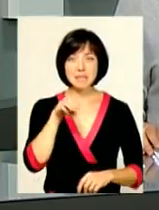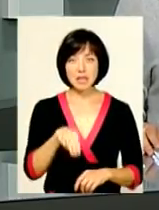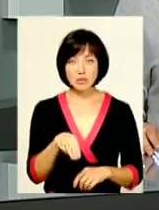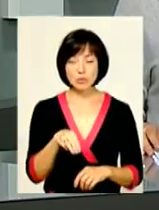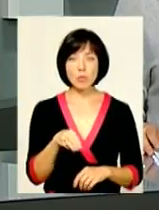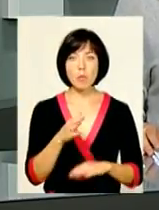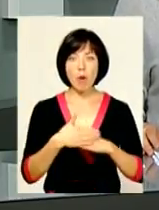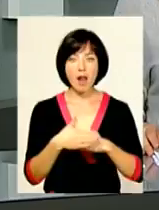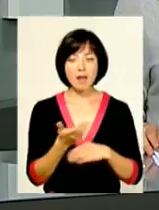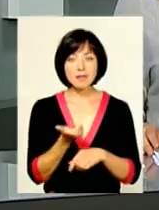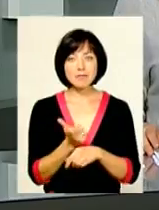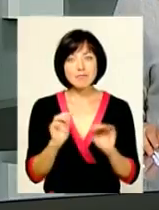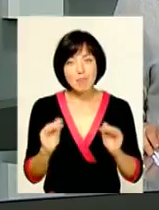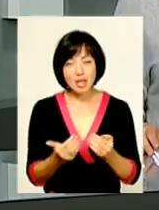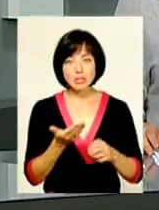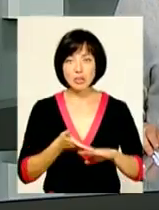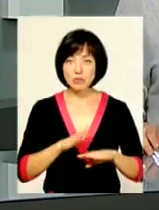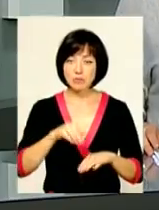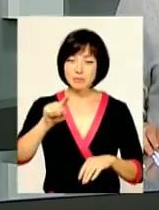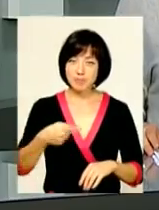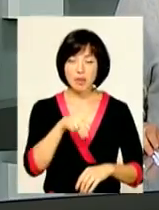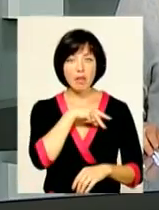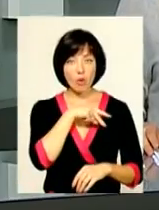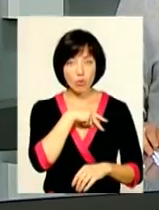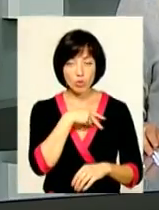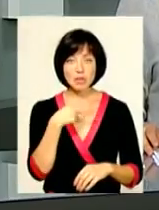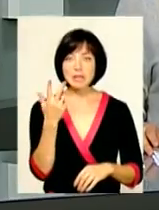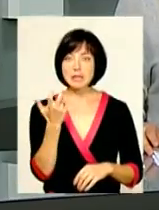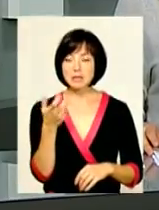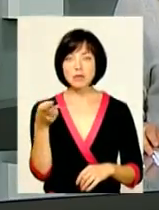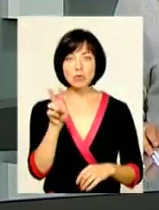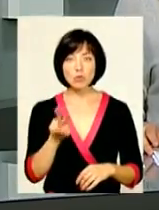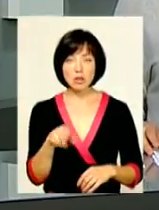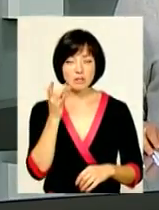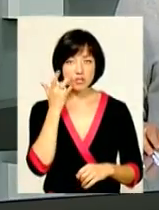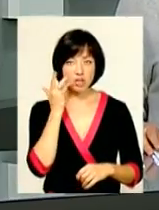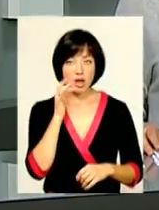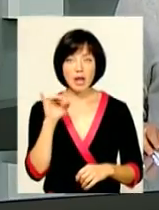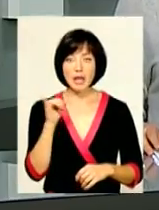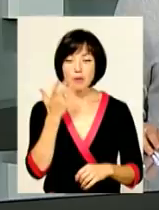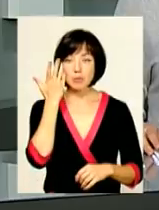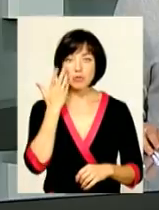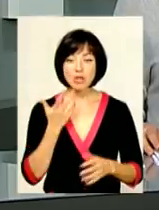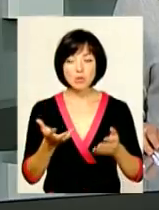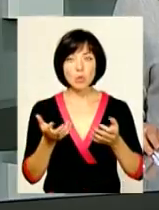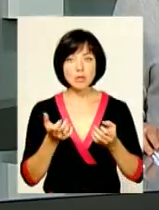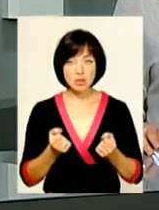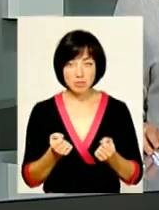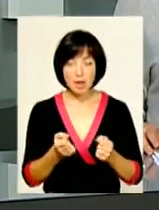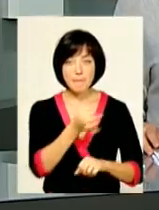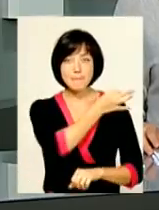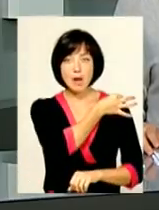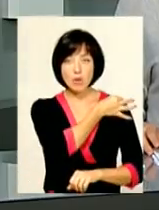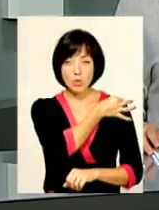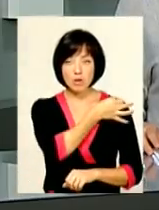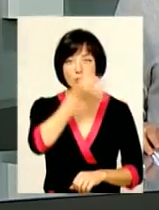менш тяжку, вони зажадали від підозрюваного винагороду у сумі $300 США. І під час її одержання підприємливих